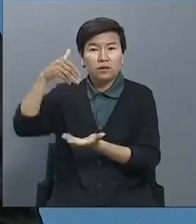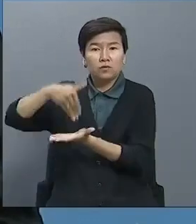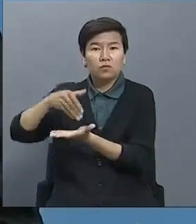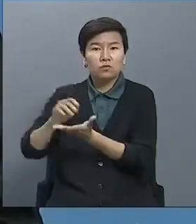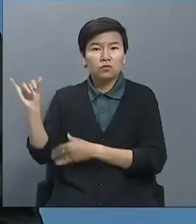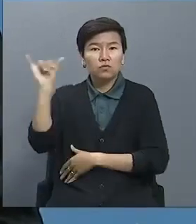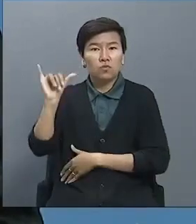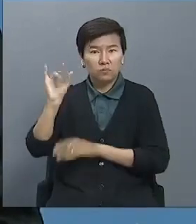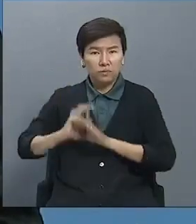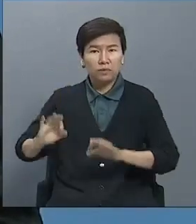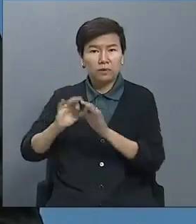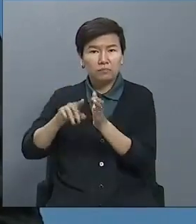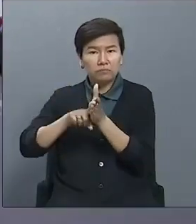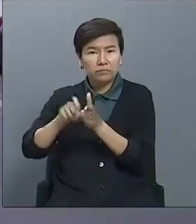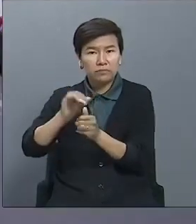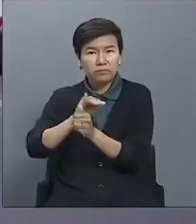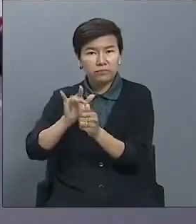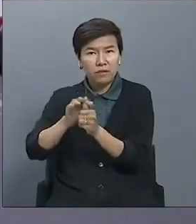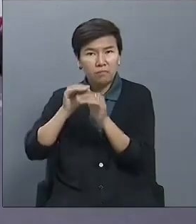ดีเจบีบีเอ็มเอซุสผู้อำนวยการใหญ่องค์การอนามัยโลกบอกว่ายุโรปกลายเป็นศูนย์กลางคาราบางของโครง29